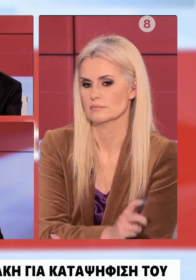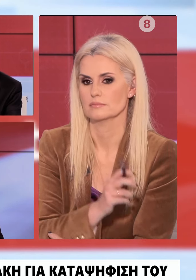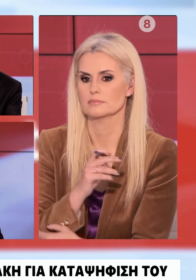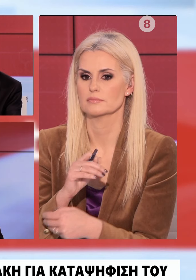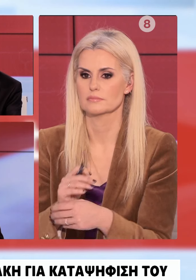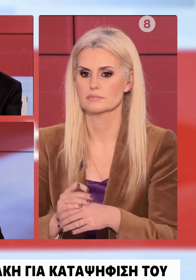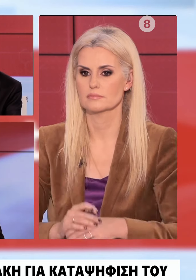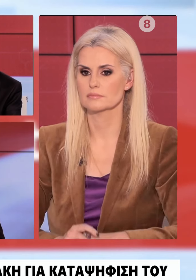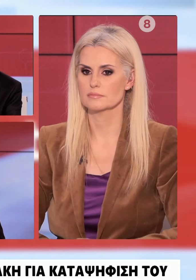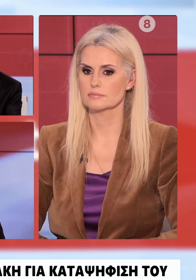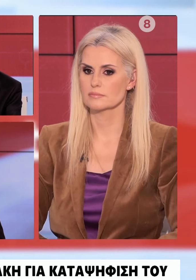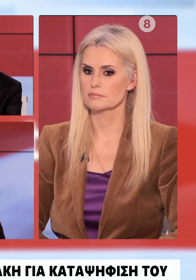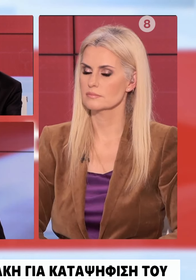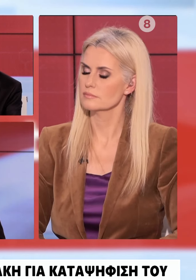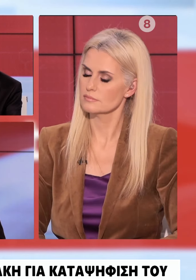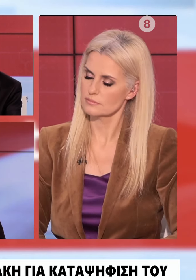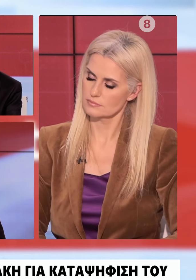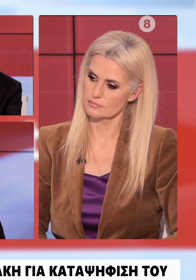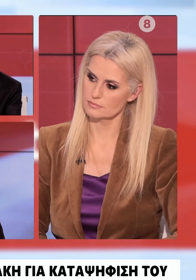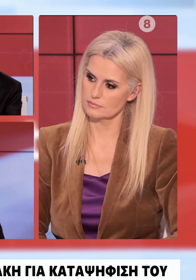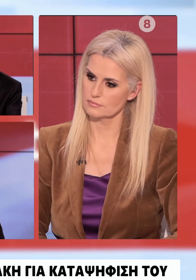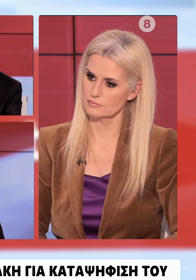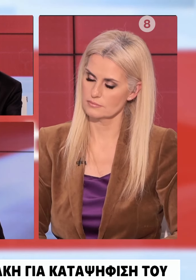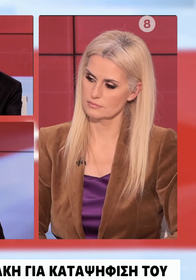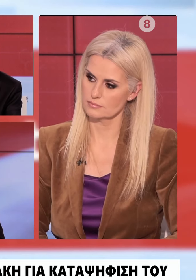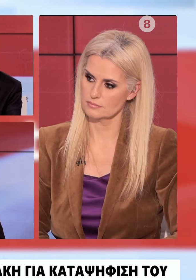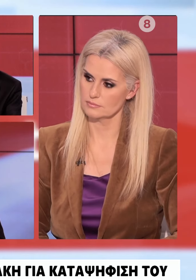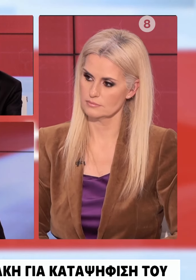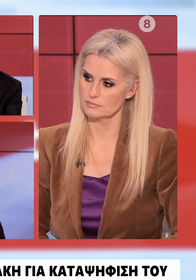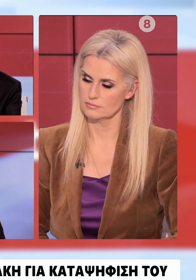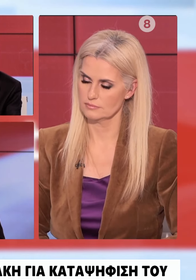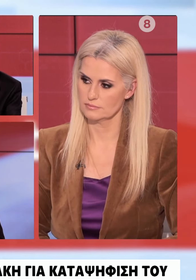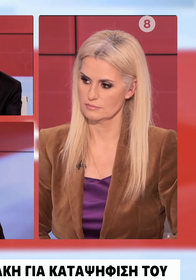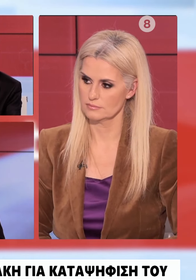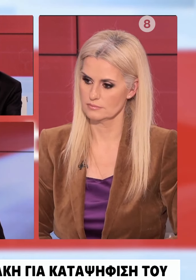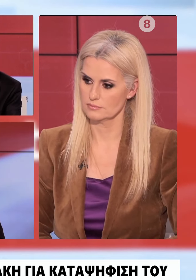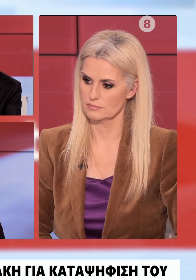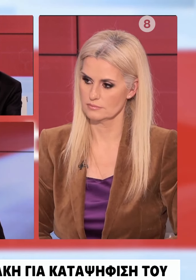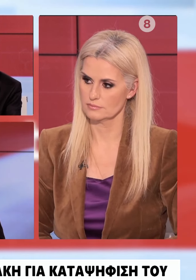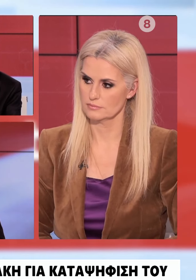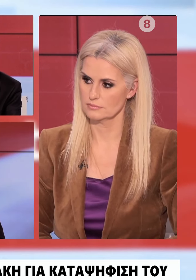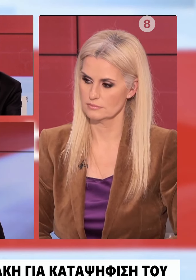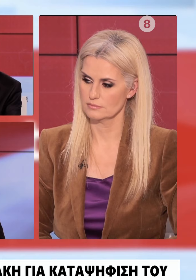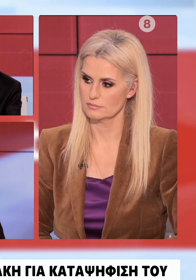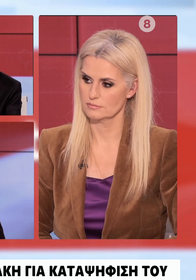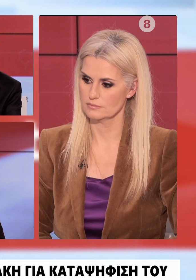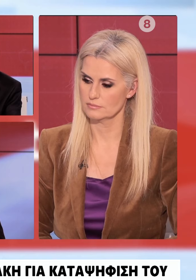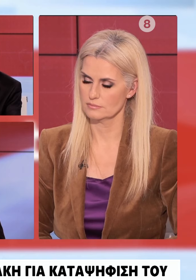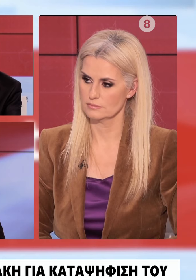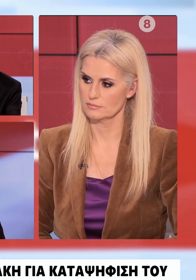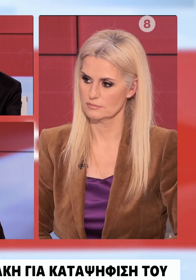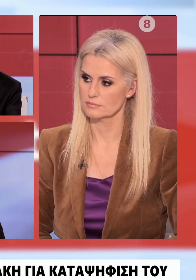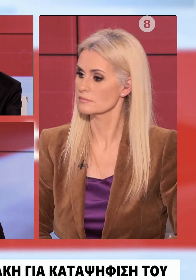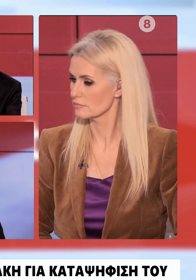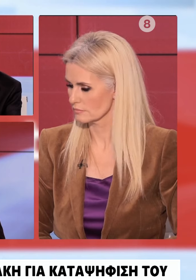επιτρέπετε παρακαλώ, να προσκέψω. Ναι. Αλλά από την άλλη πλευρά, βλέπουμε ότι καταρχάς από τότε που έγινε ο Κασελάκης αρχηγός του ΣΥΡΙΖΑ, οι μεγαλύτερες διαρροές του